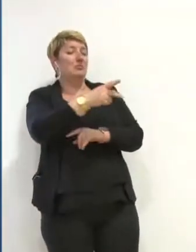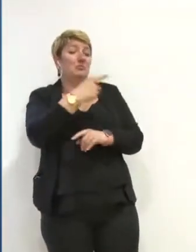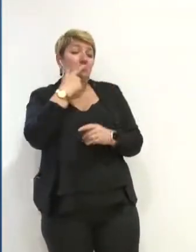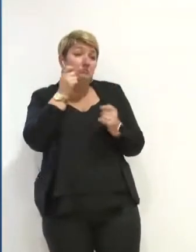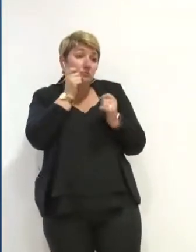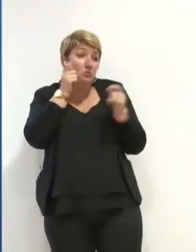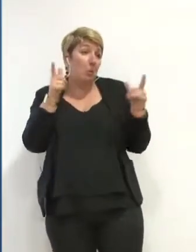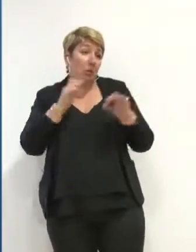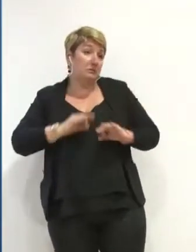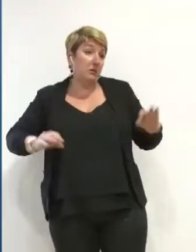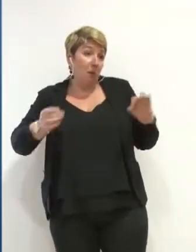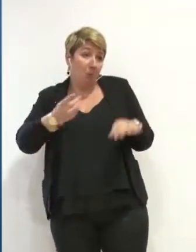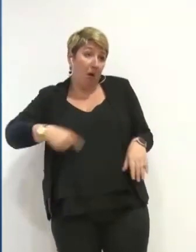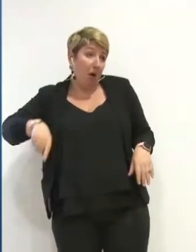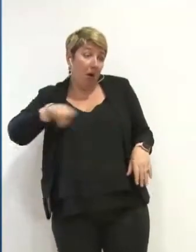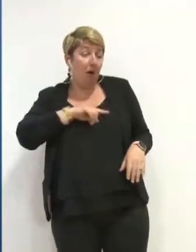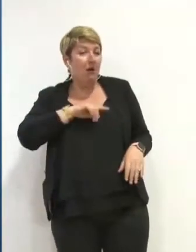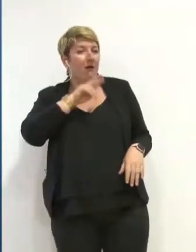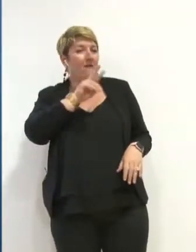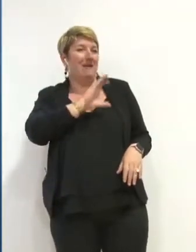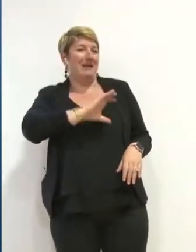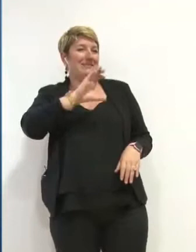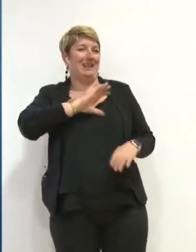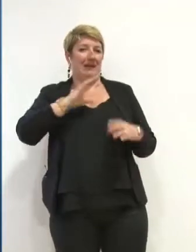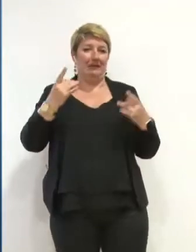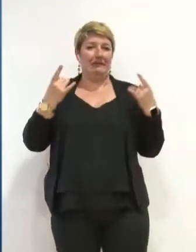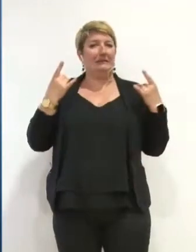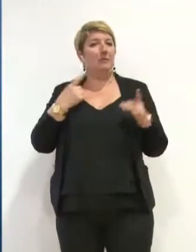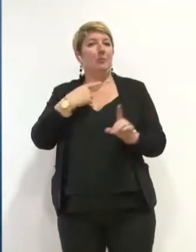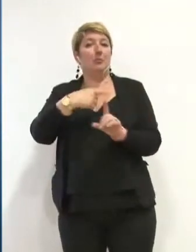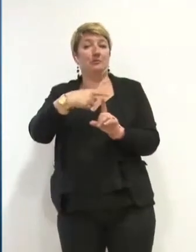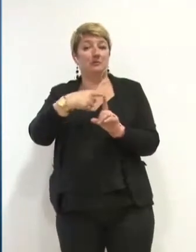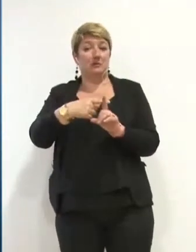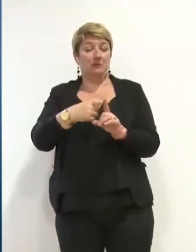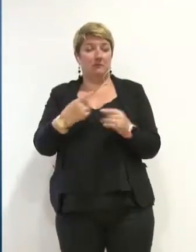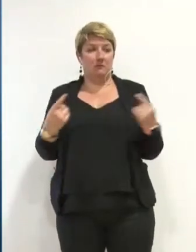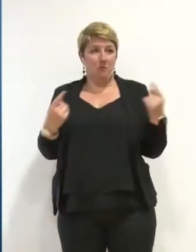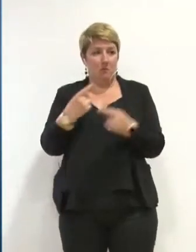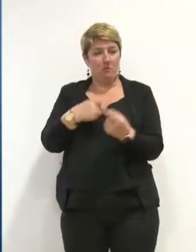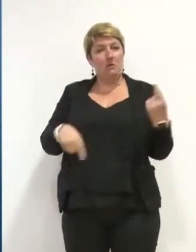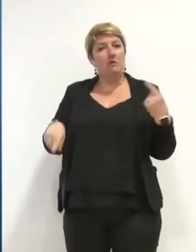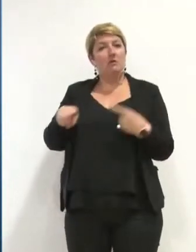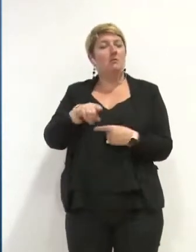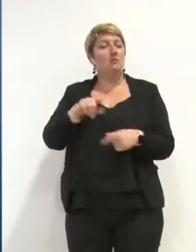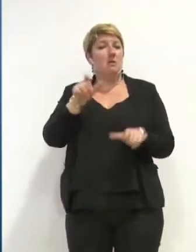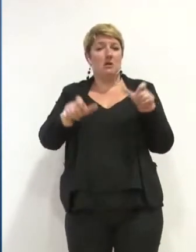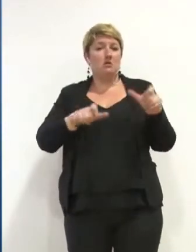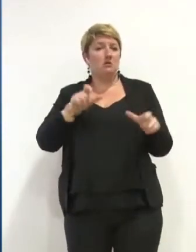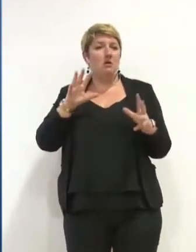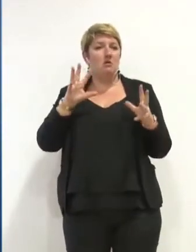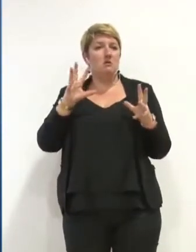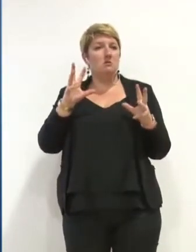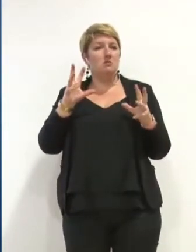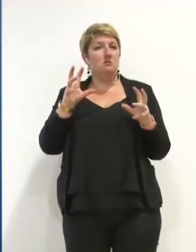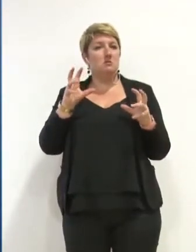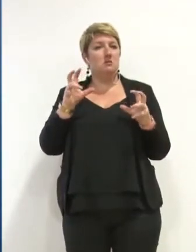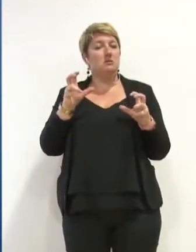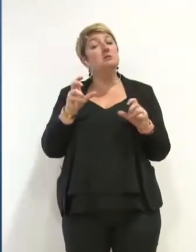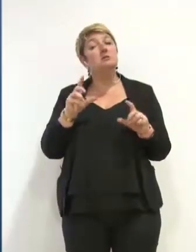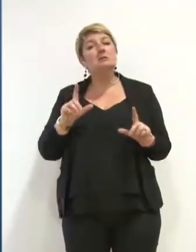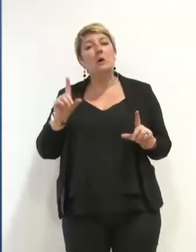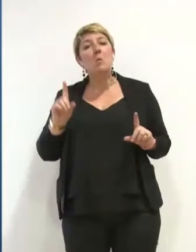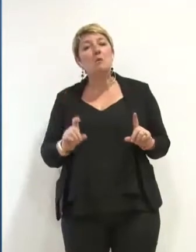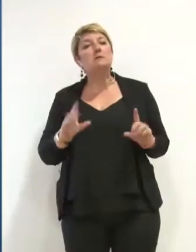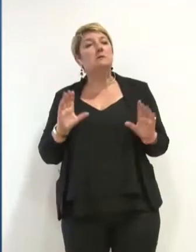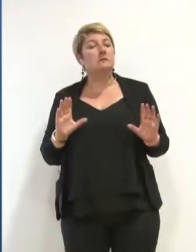figure, au moment où les traits des uns et des autres commencent à se tendre. Vous nous expliquez que tout va mieux et que